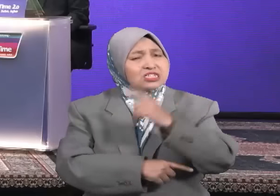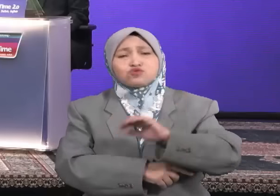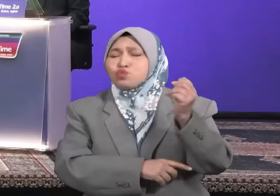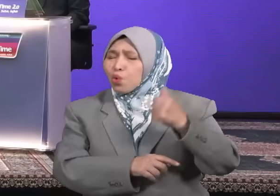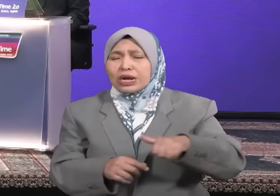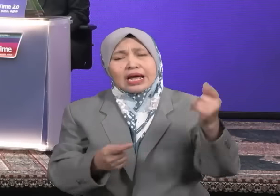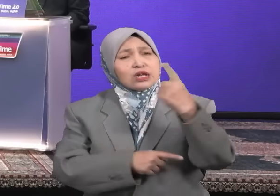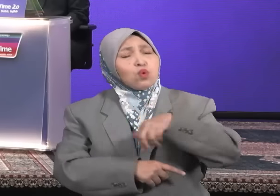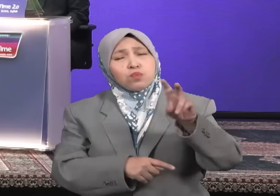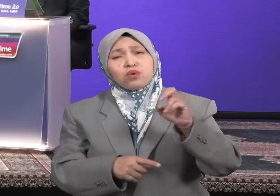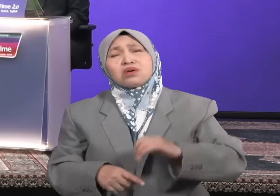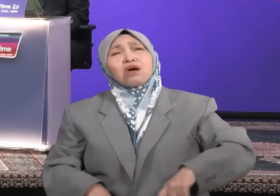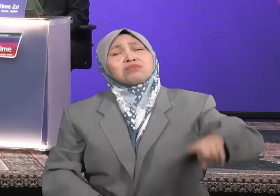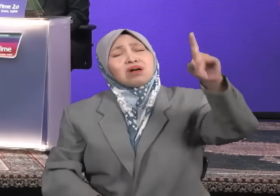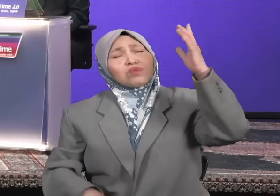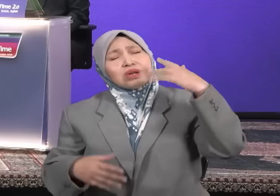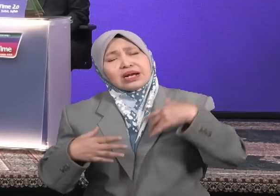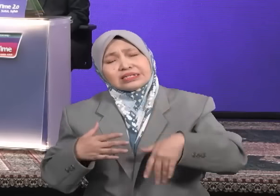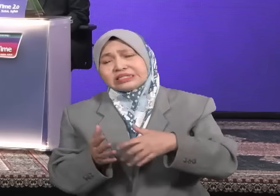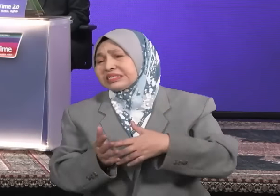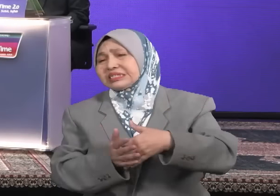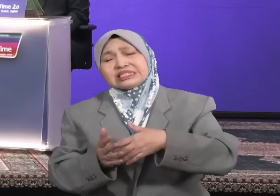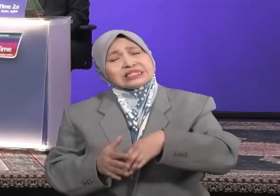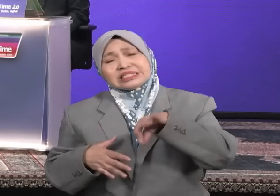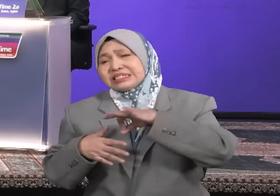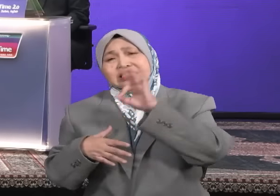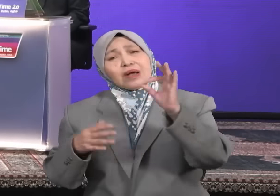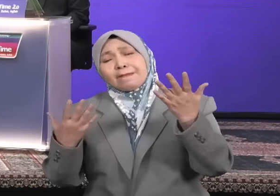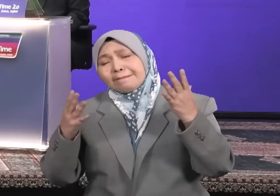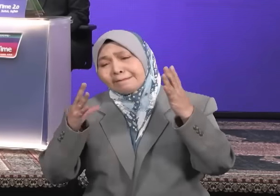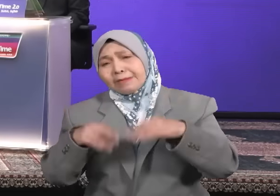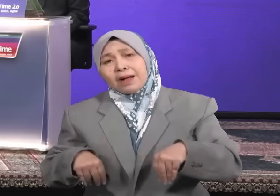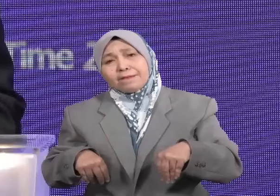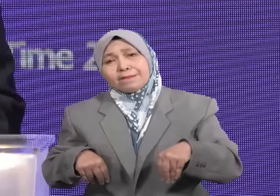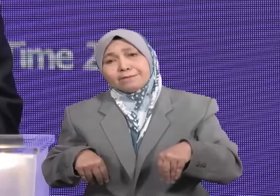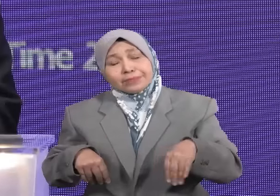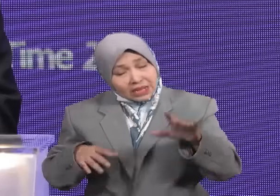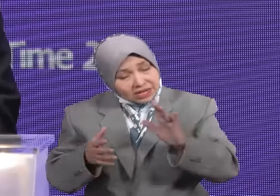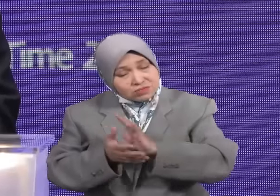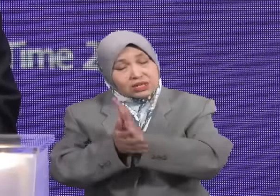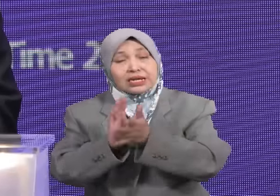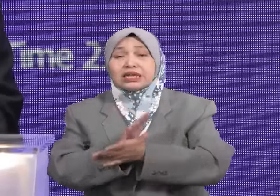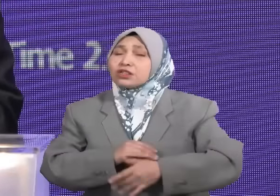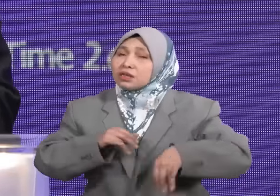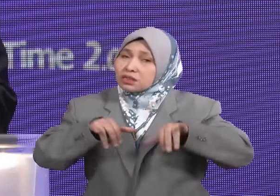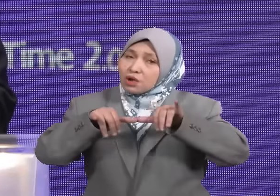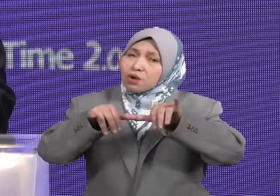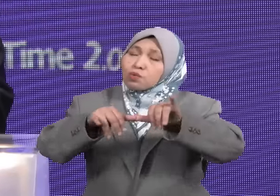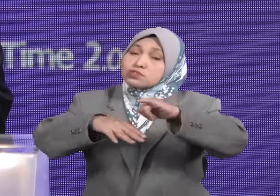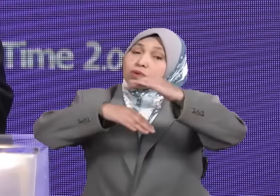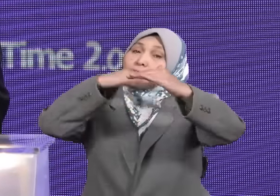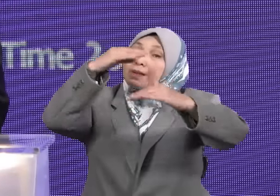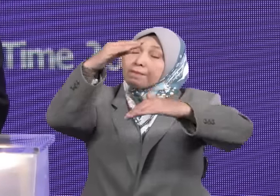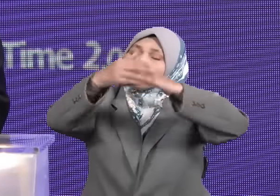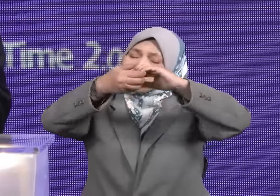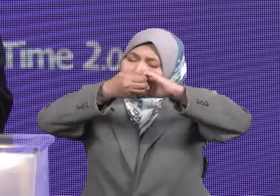ke. Ataupun, ya Allah, aku ni dah lemah semangat, ya Allah. Wa idza sa'alaka 'ibadi anni, itu fa inni qarib. Kita terus membina